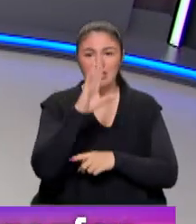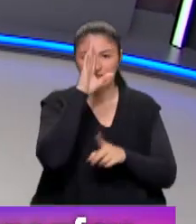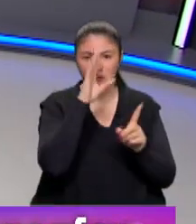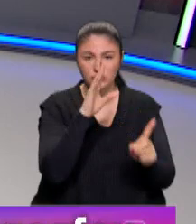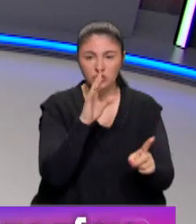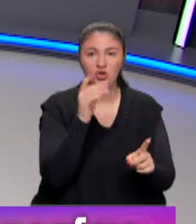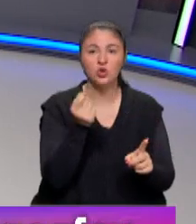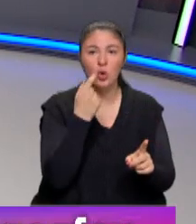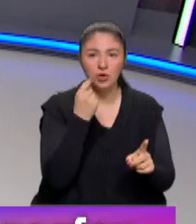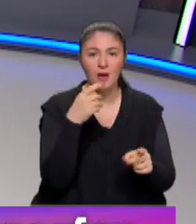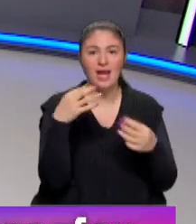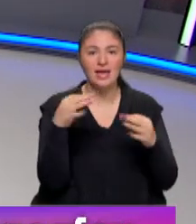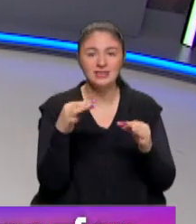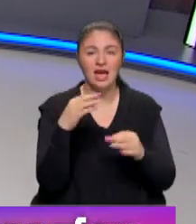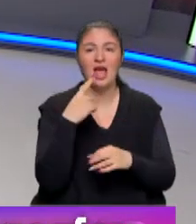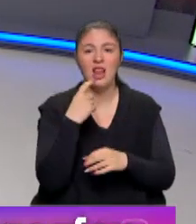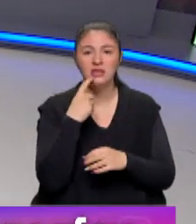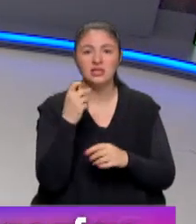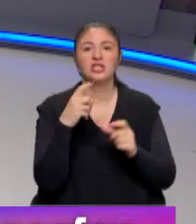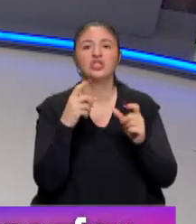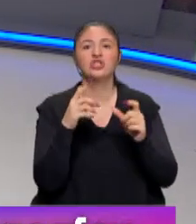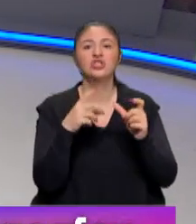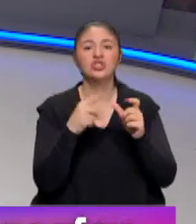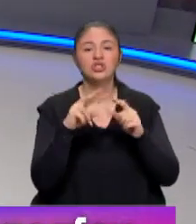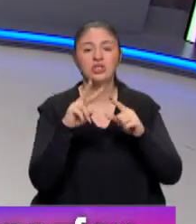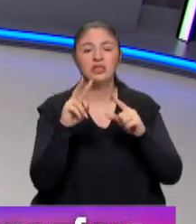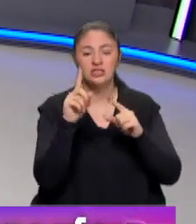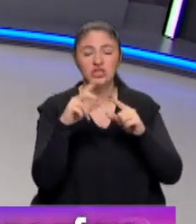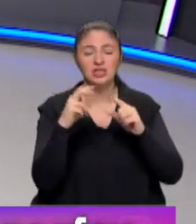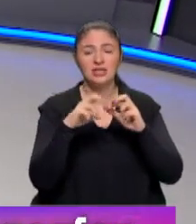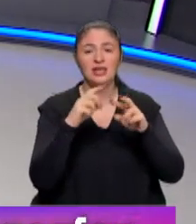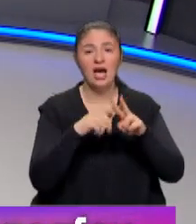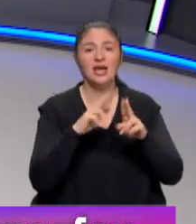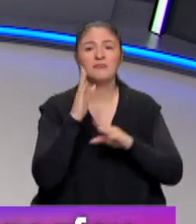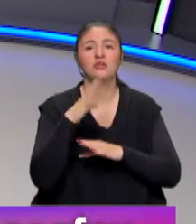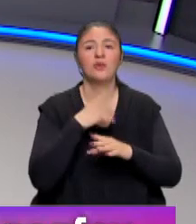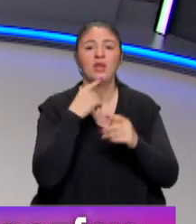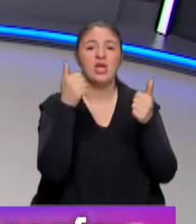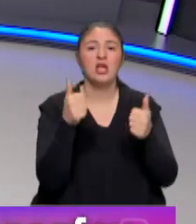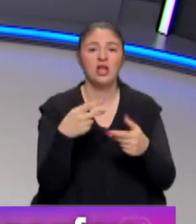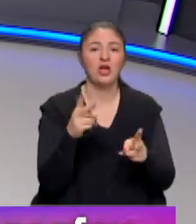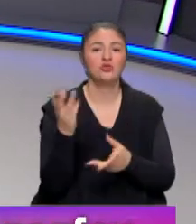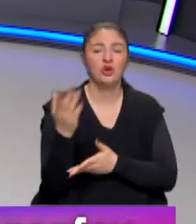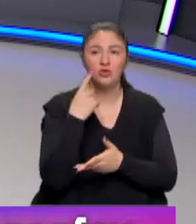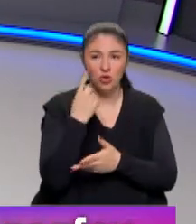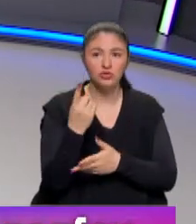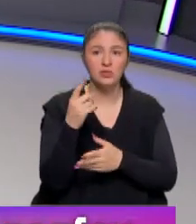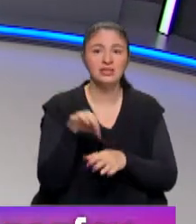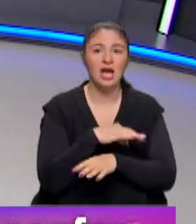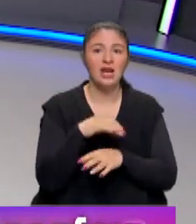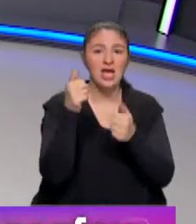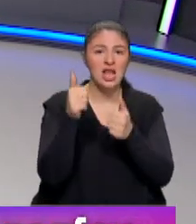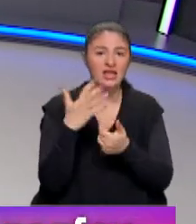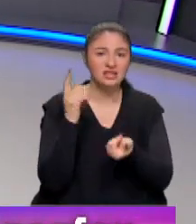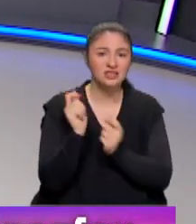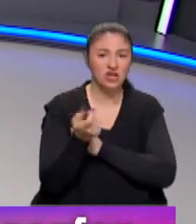İstanbul'dan Çorum'a, Eskişehir'e, Elazığ'a, Şırnak'a gitmek istiyorum diye ilan veriyorlar. Gördünüz mü sarı ilanların